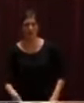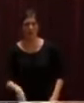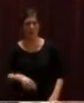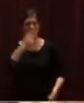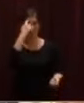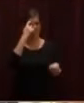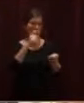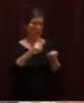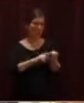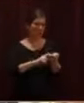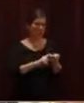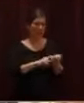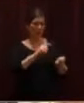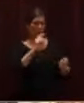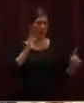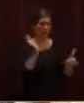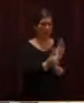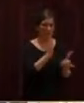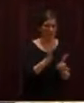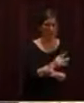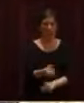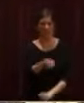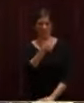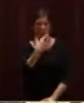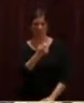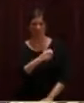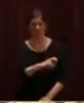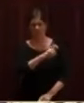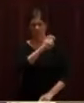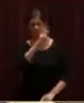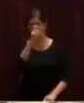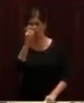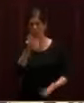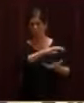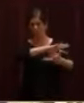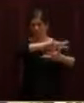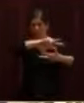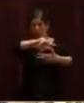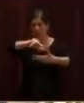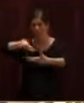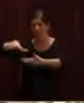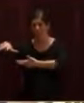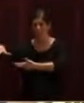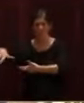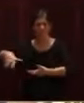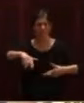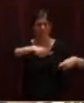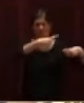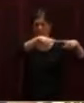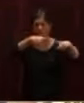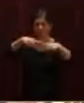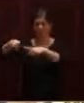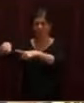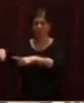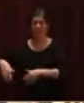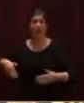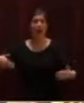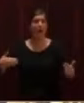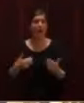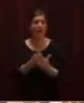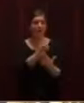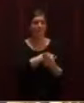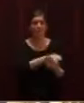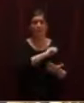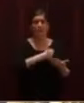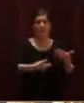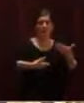Què més s'ha de sortir en els mitjans de comunicació perquè vostès reaccionin? Hem estat portada nacional d'un escàndol